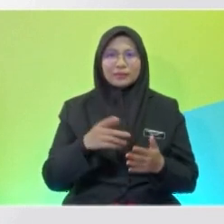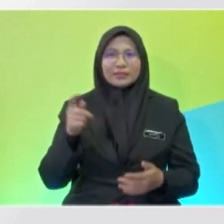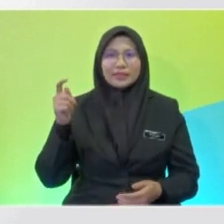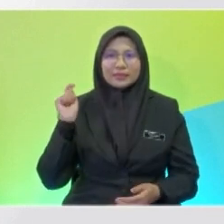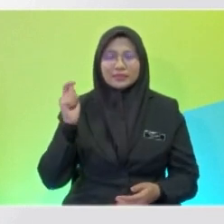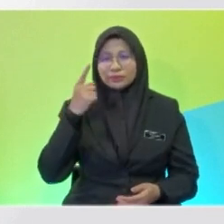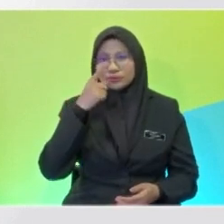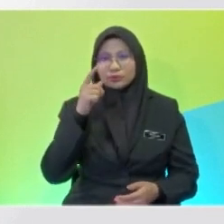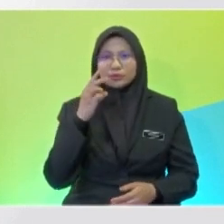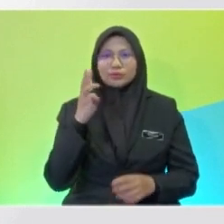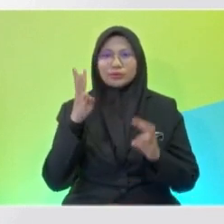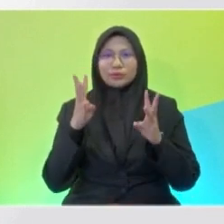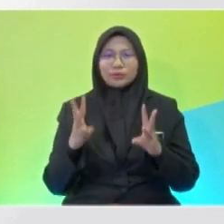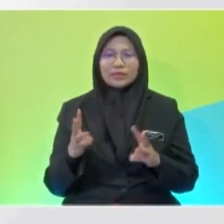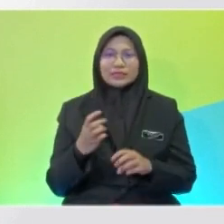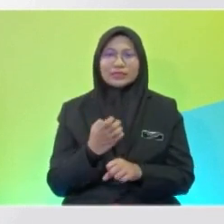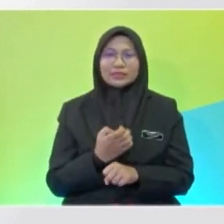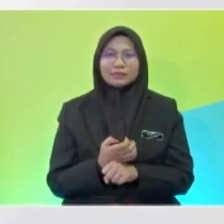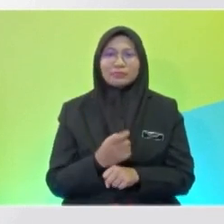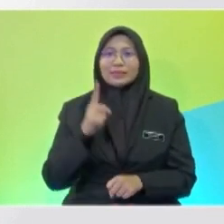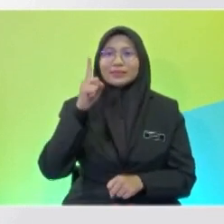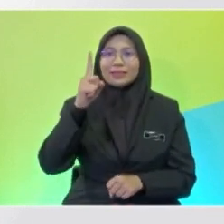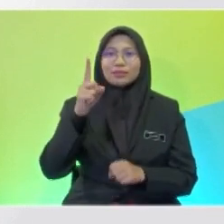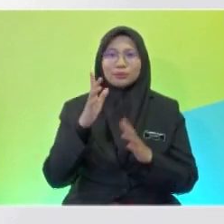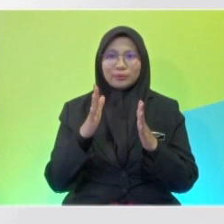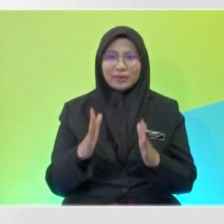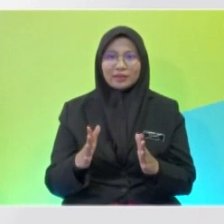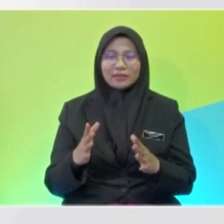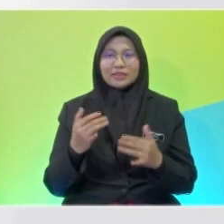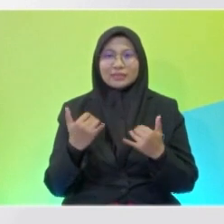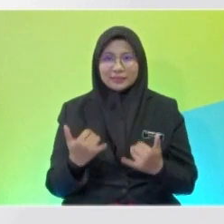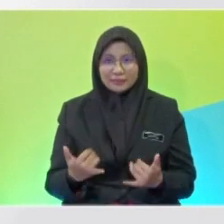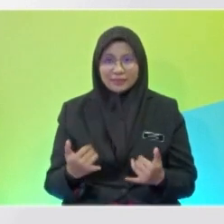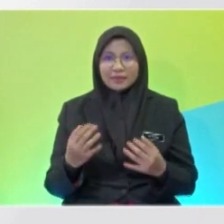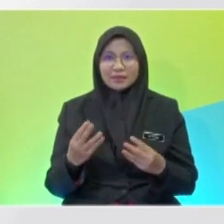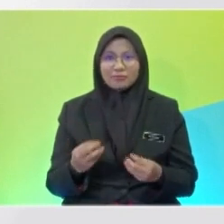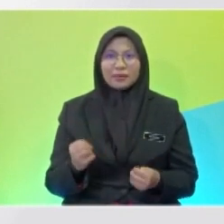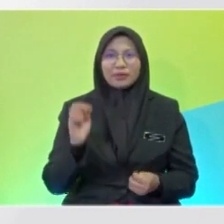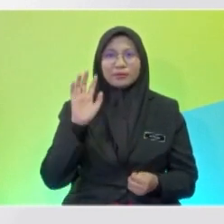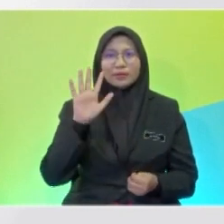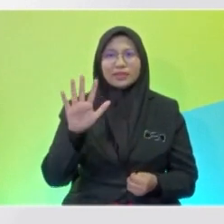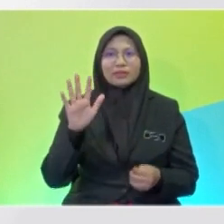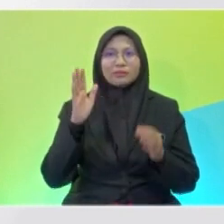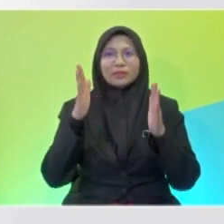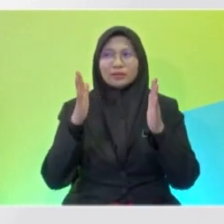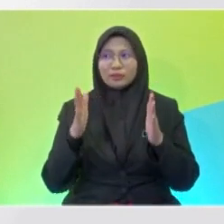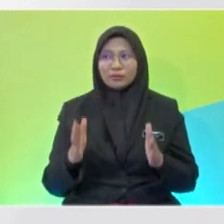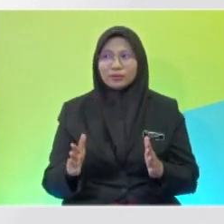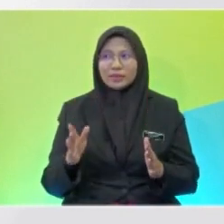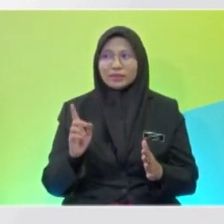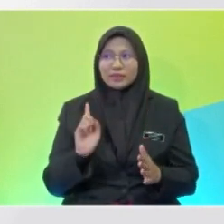kita senaraikan kos bahan pada daripada jadwal dan kita perlu kirus semua kost bahan mentah